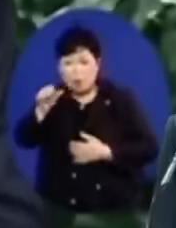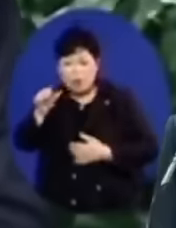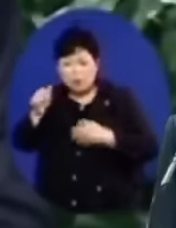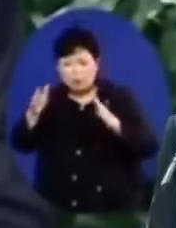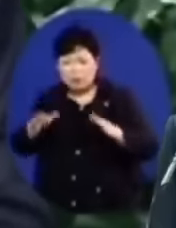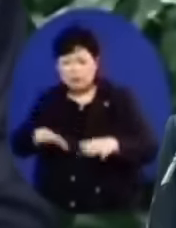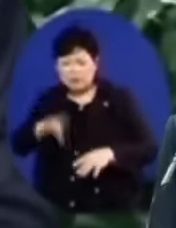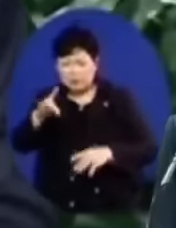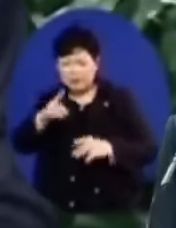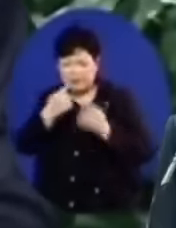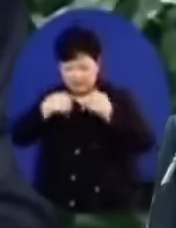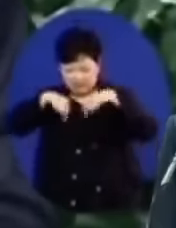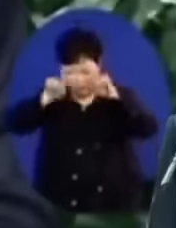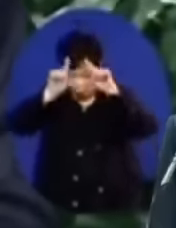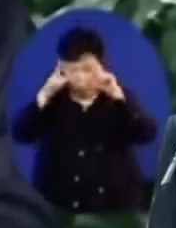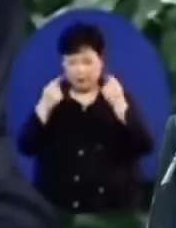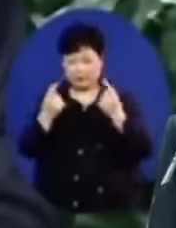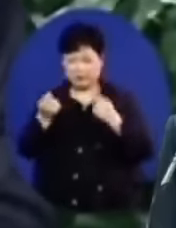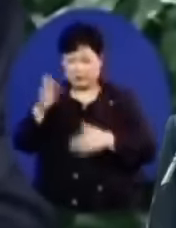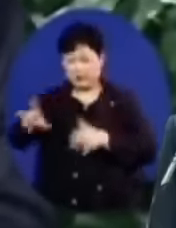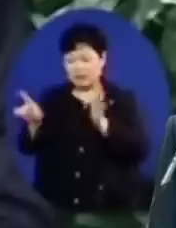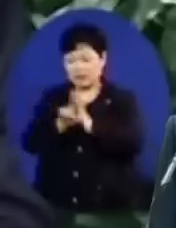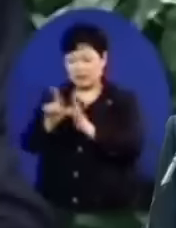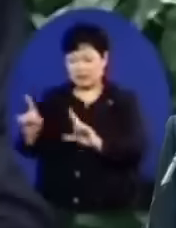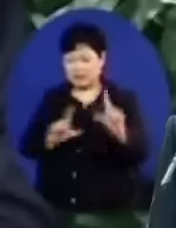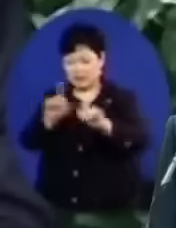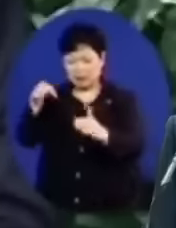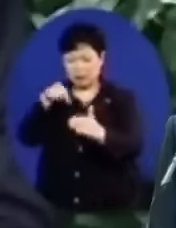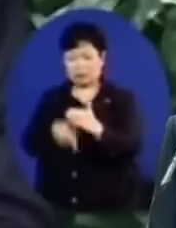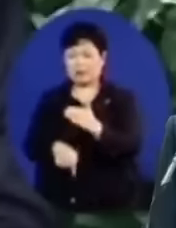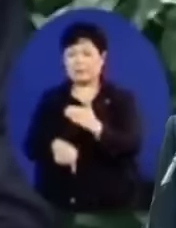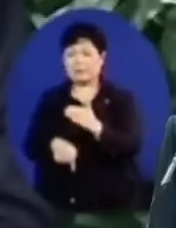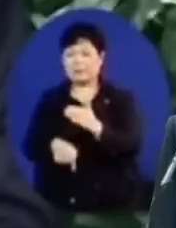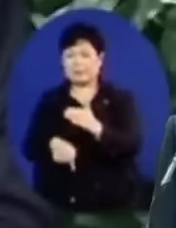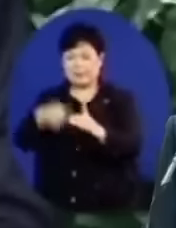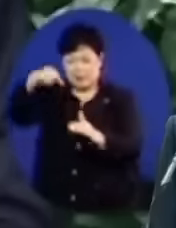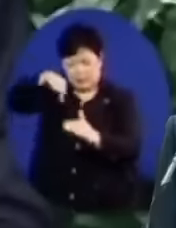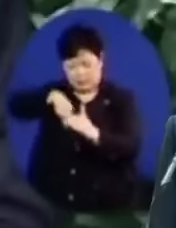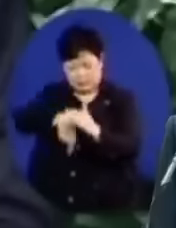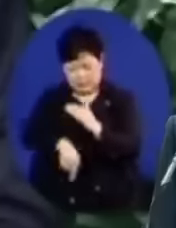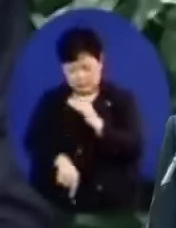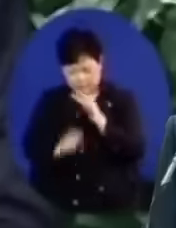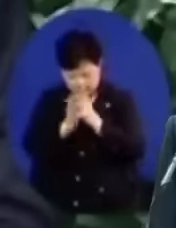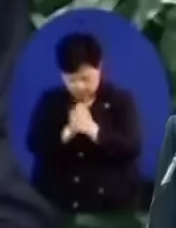생지옥이었다가 그 다음 신앙 생활 속에 깊이 들어가니까